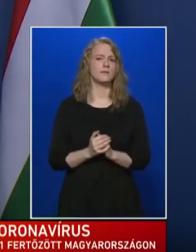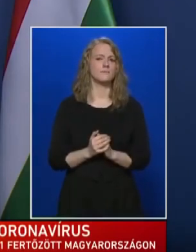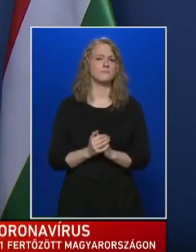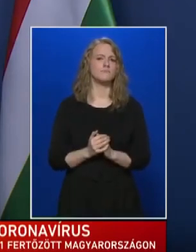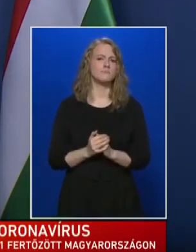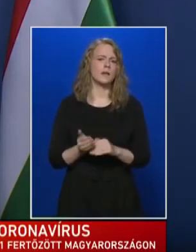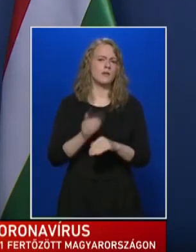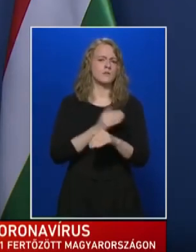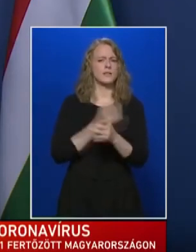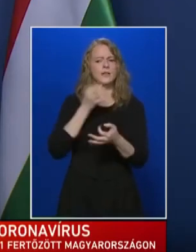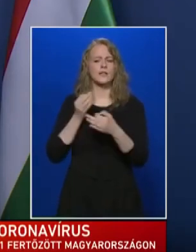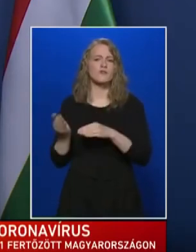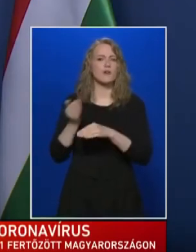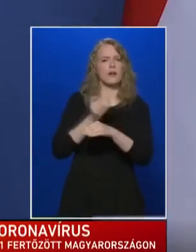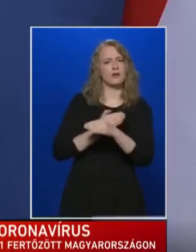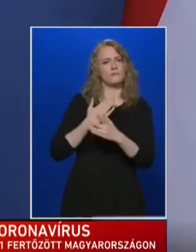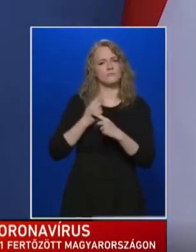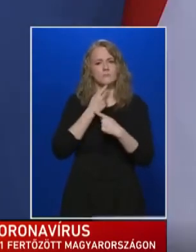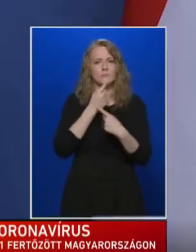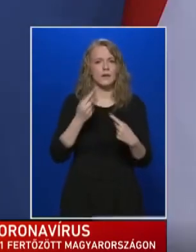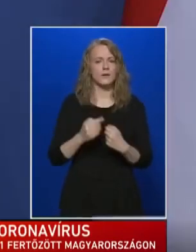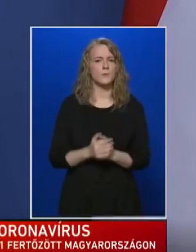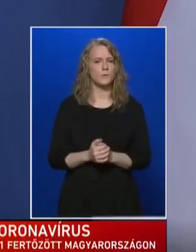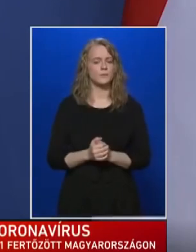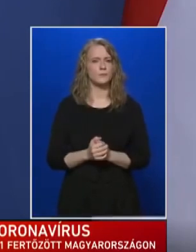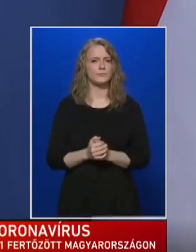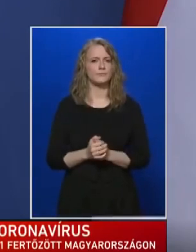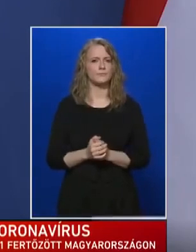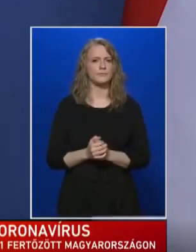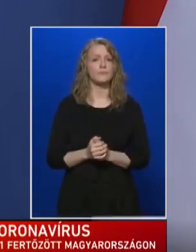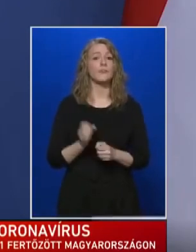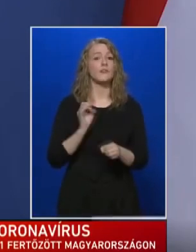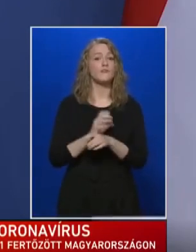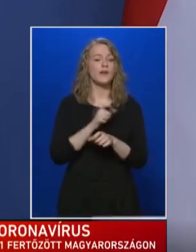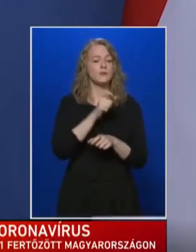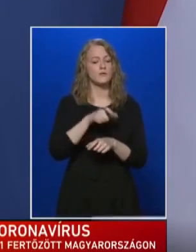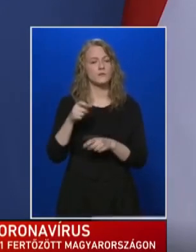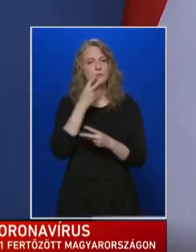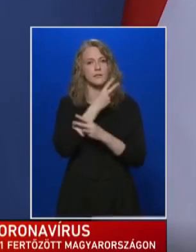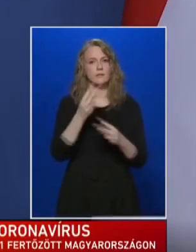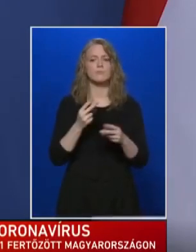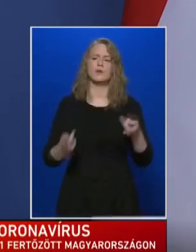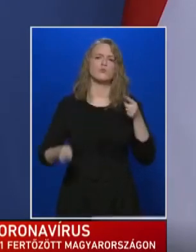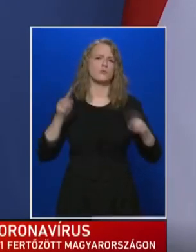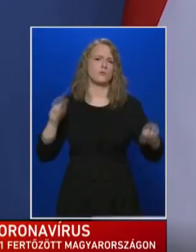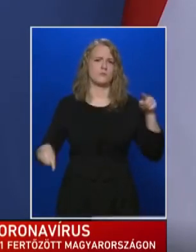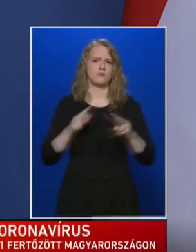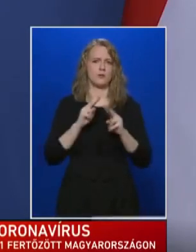és májusban tömegessé válik a munkanélküliség az országban, 100 000-es nagyságrendre lehet számítani.